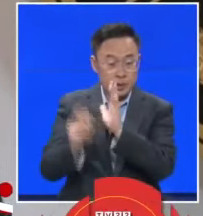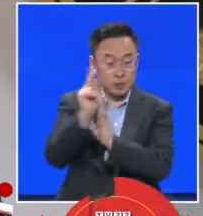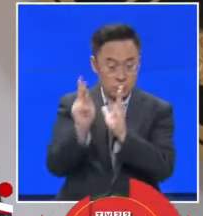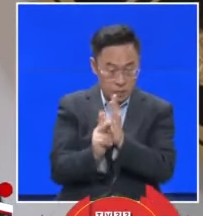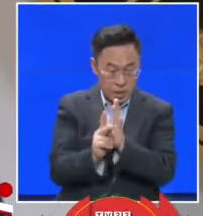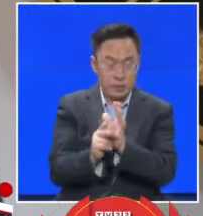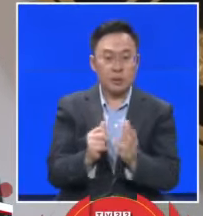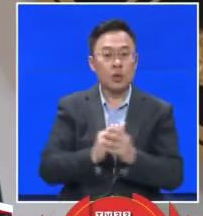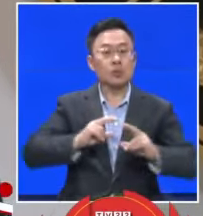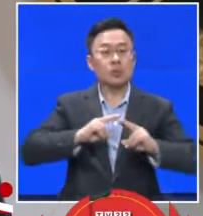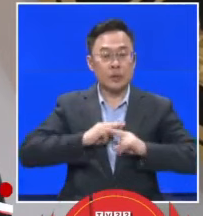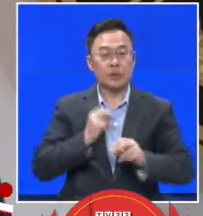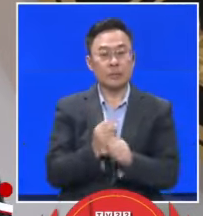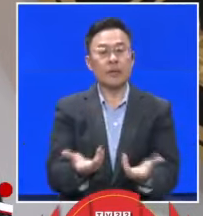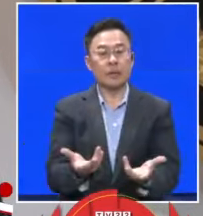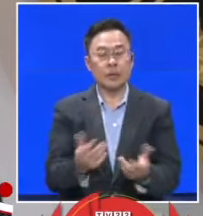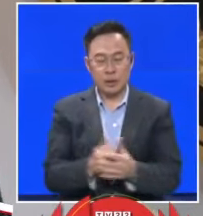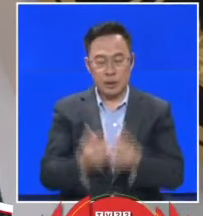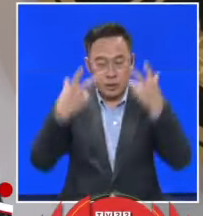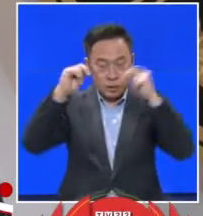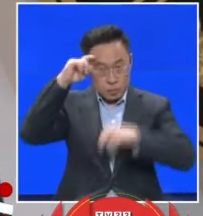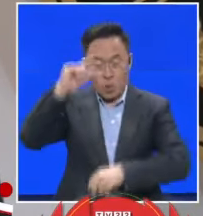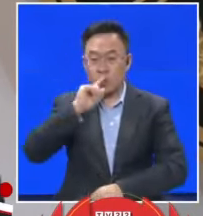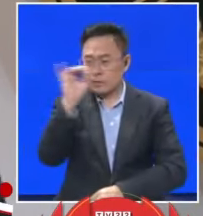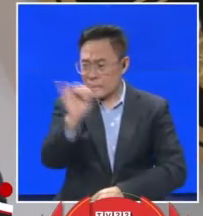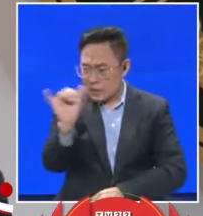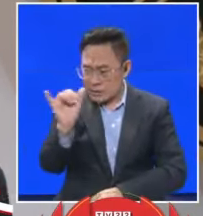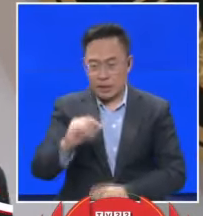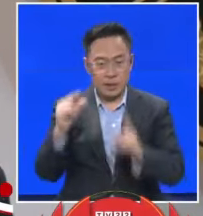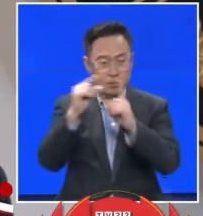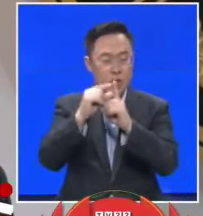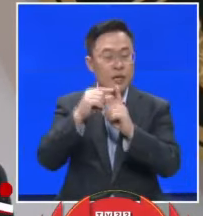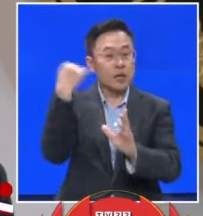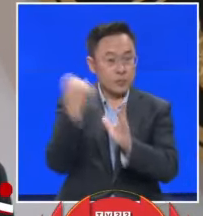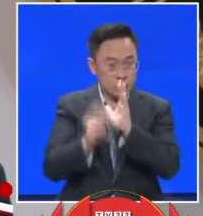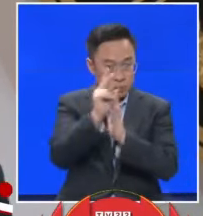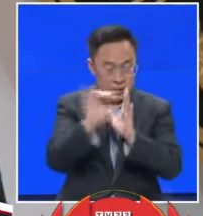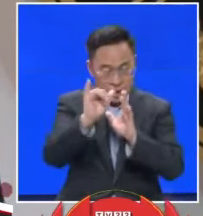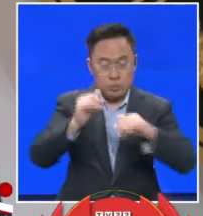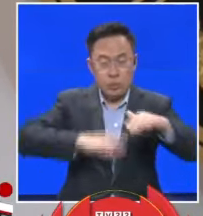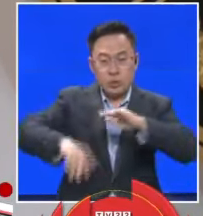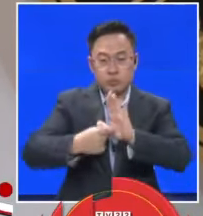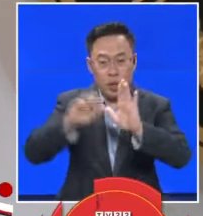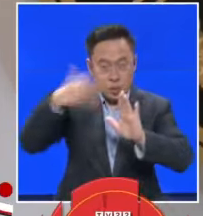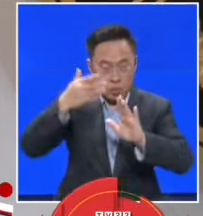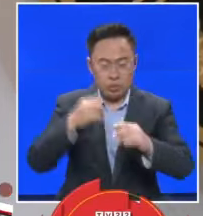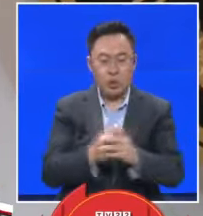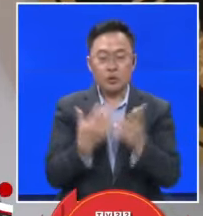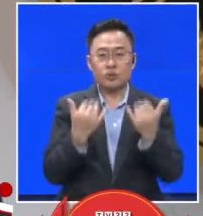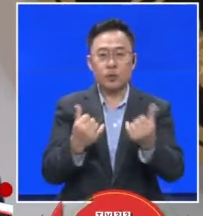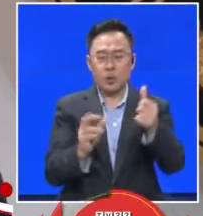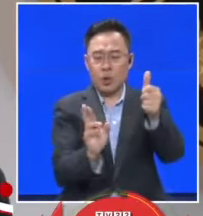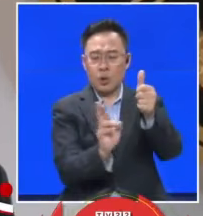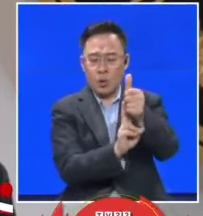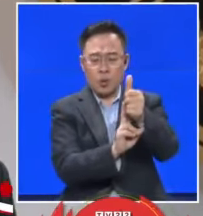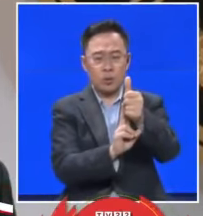ผู้กระทำผิดกฎหมายส่วนการที่ออกมาใช้พื้นที่ในการตอบโต้ผ่านสื่อเหมาะหรือไม่เหมาะนายกบอกว่าก็ไม่อยากจะให้